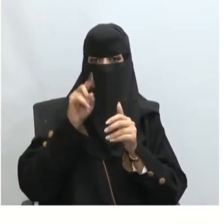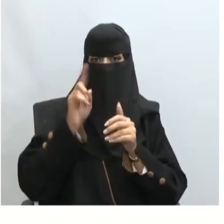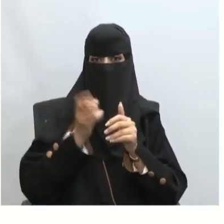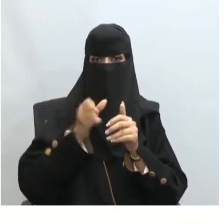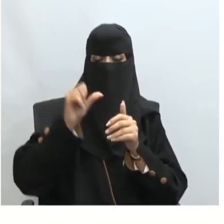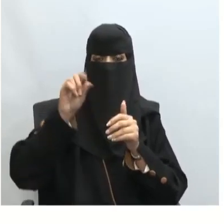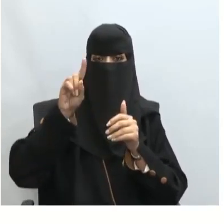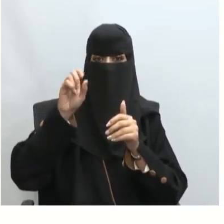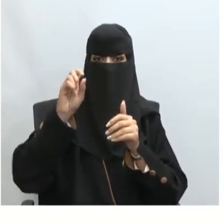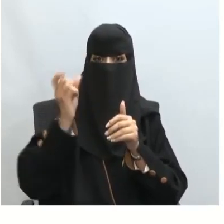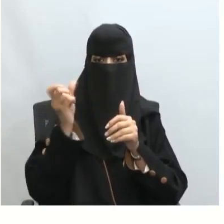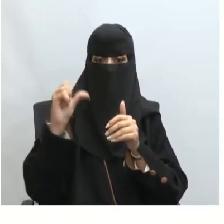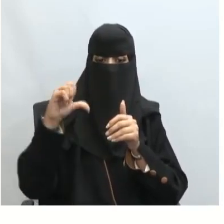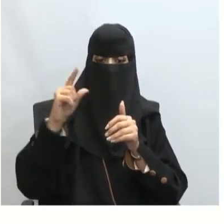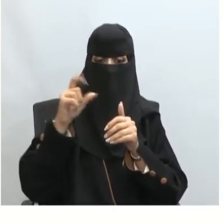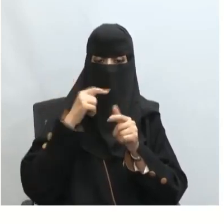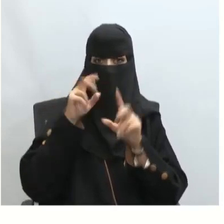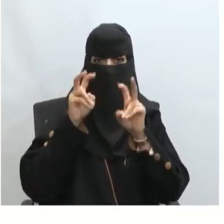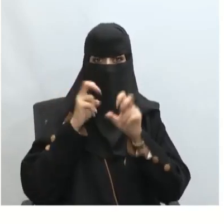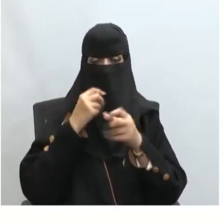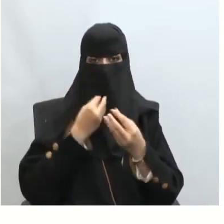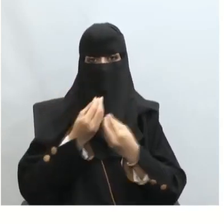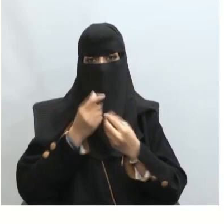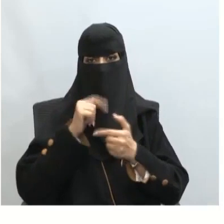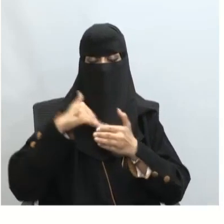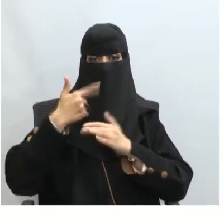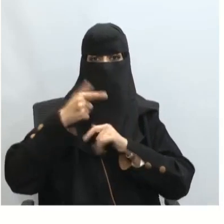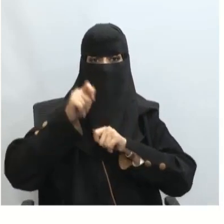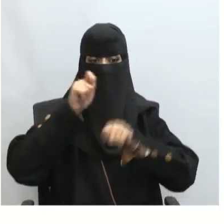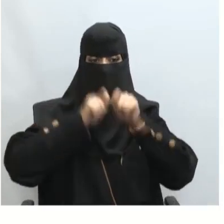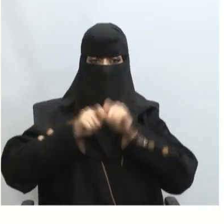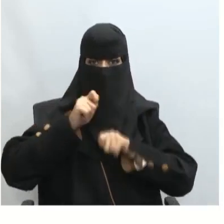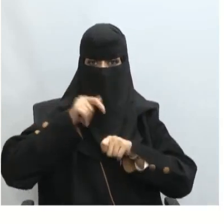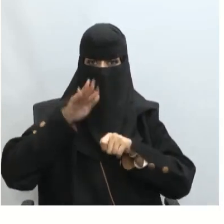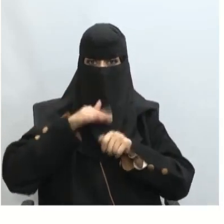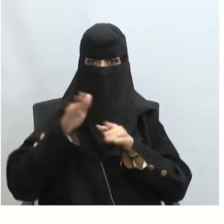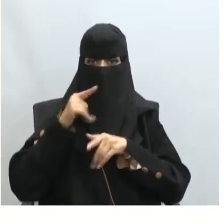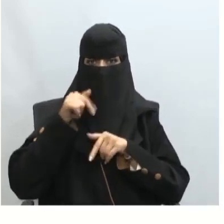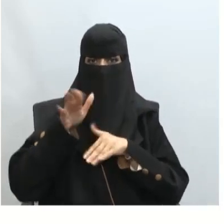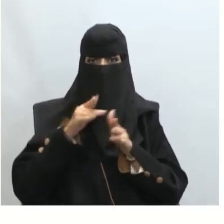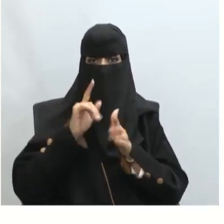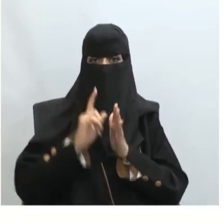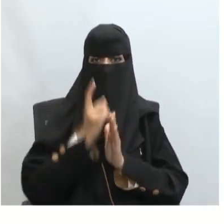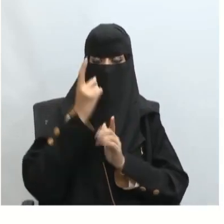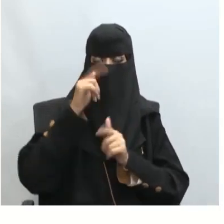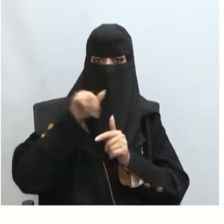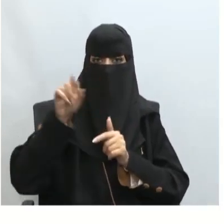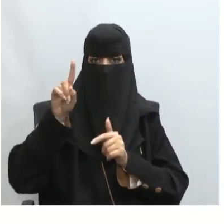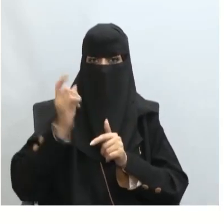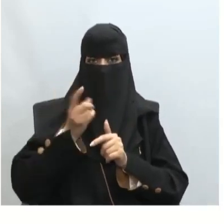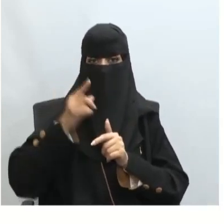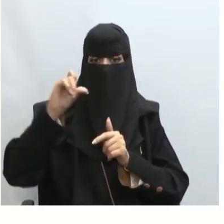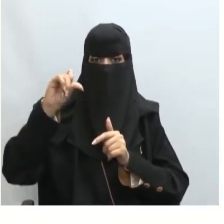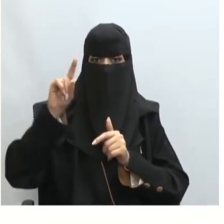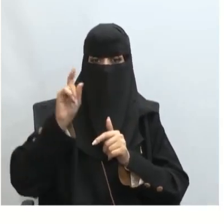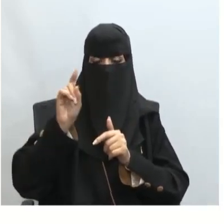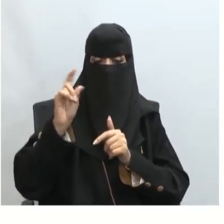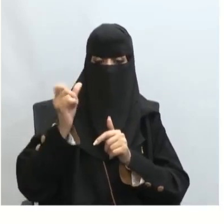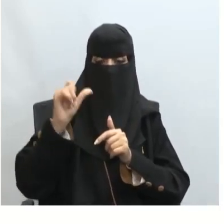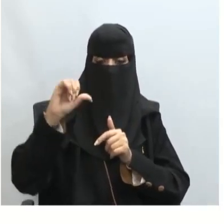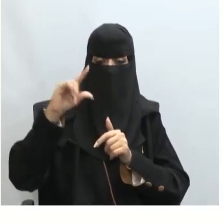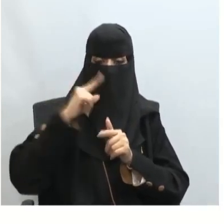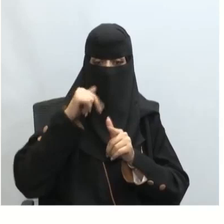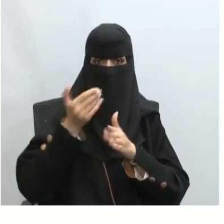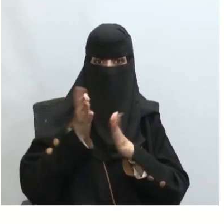ويتوقف التفاعل عندما استخدم الواحد بروبانول يكون هنا